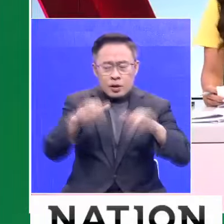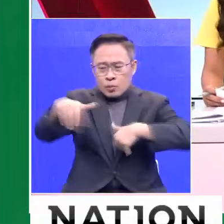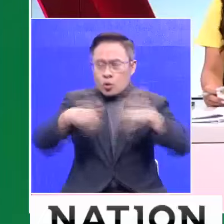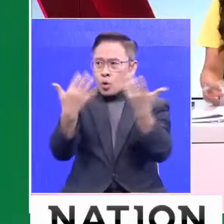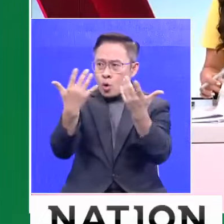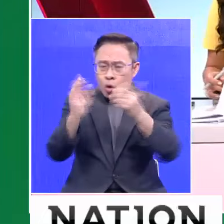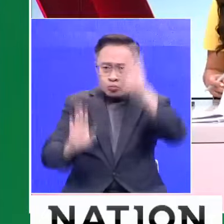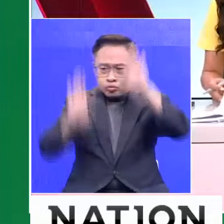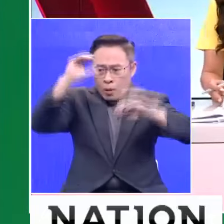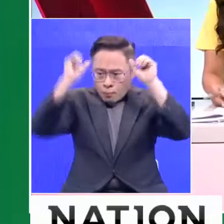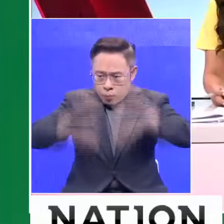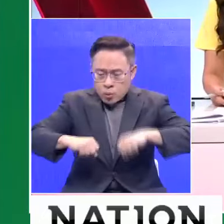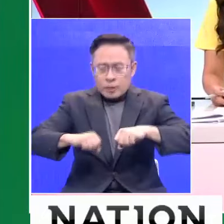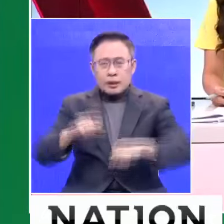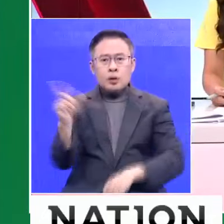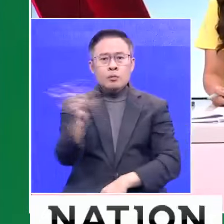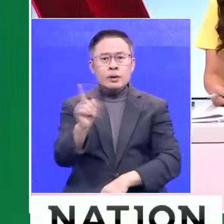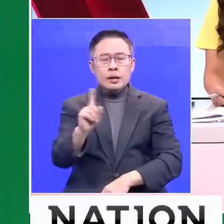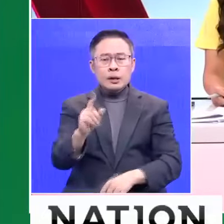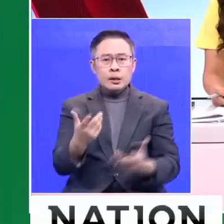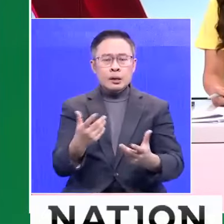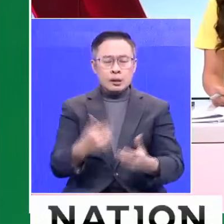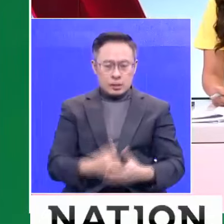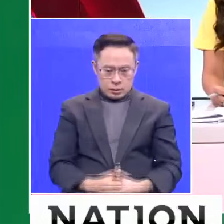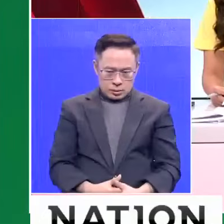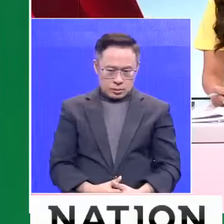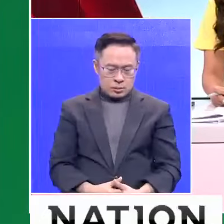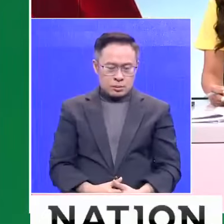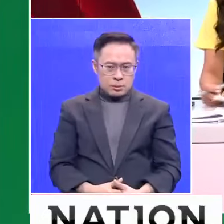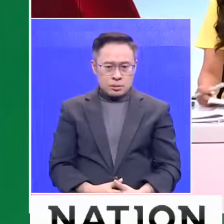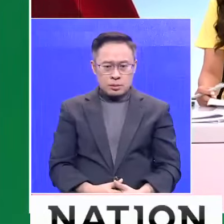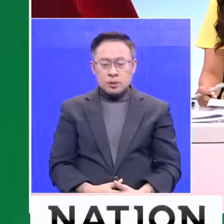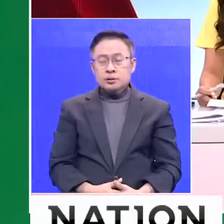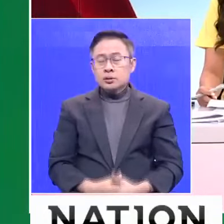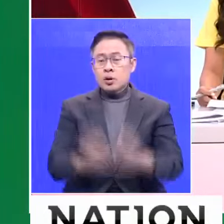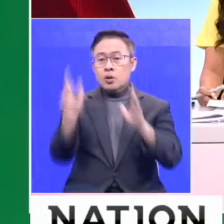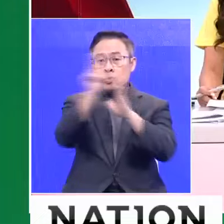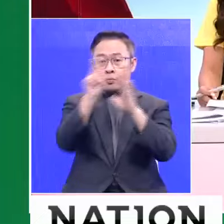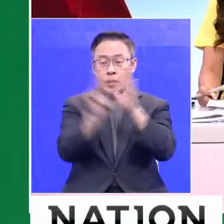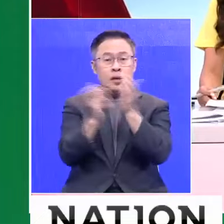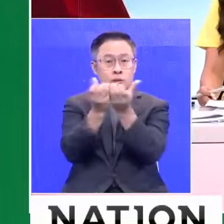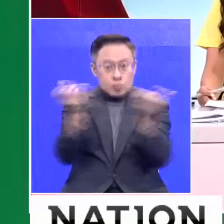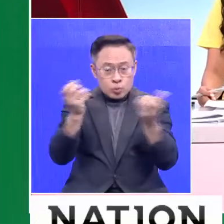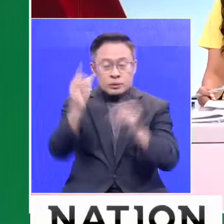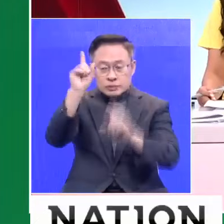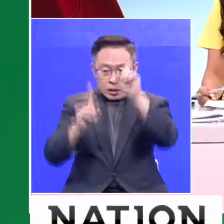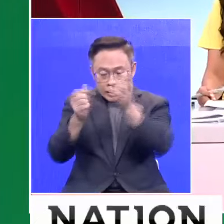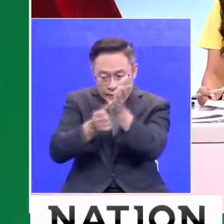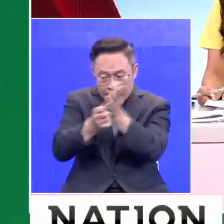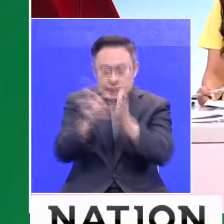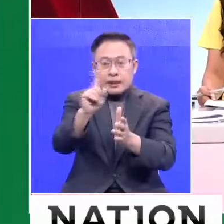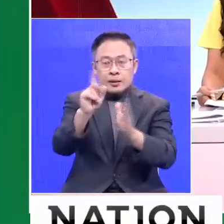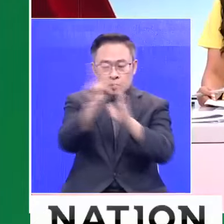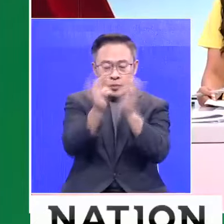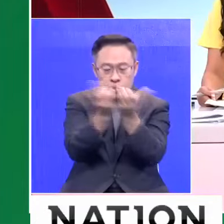แล้วกันเมื่อไหร่แล้วกัน sooner or later นะฮะแล้วก็รัฐธรรมนูญจะได้แก้ไหมจะทั้งหมดหรือจะรายมาตราหรือจะอย่าง